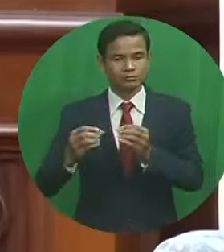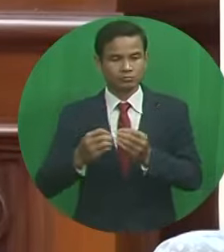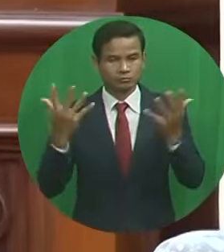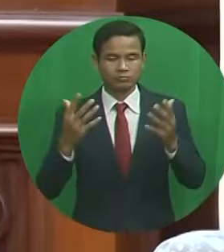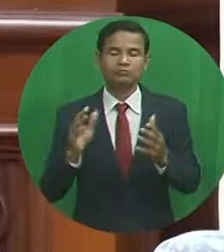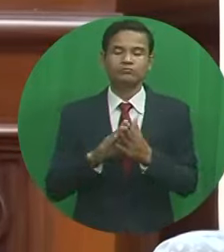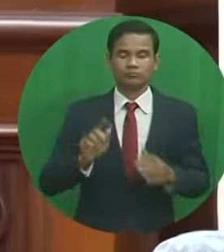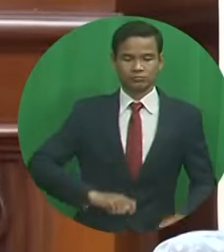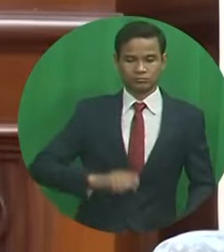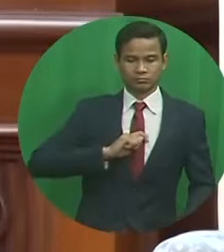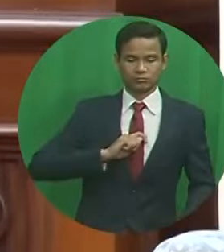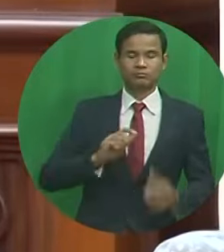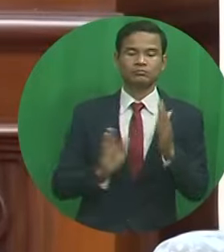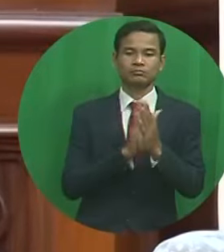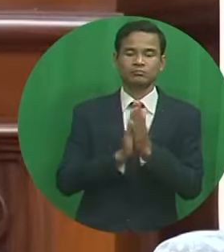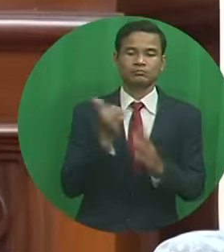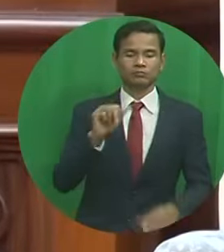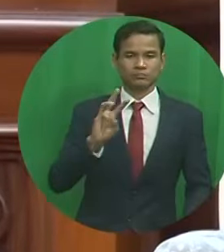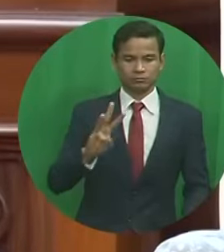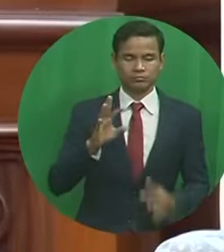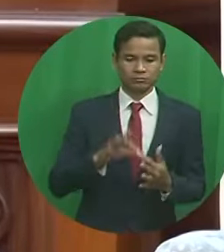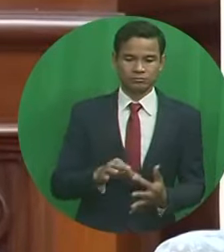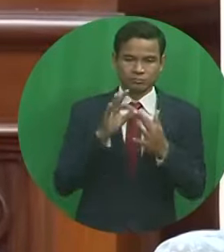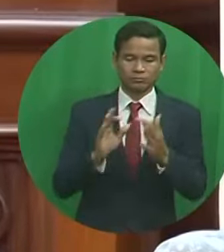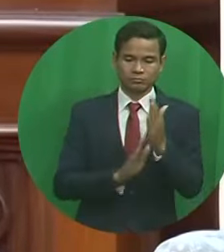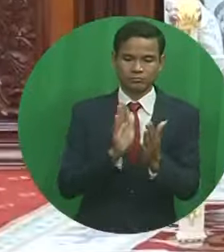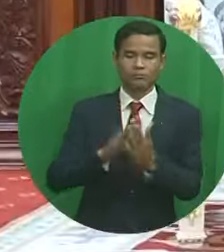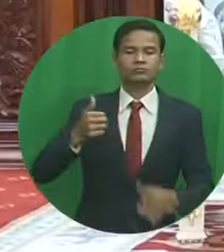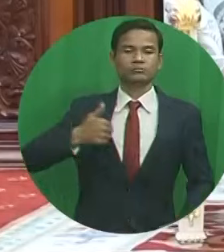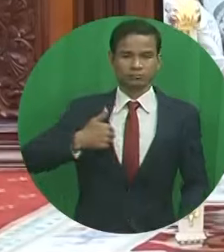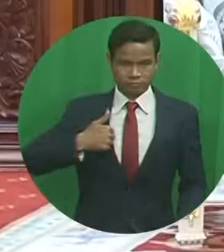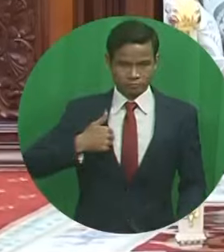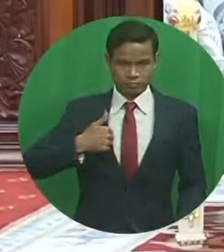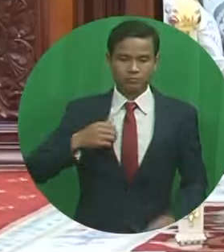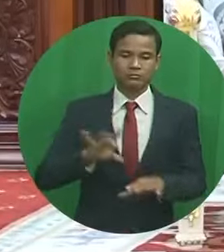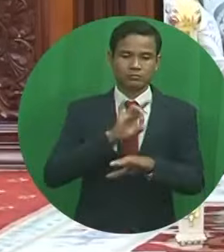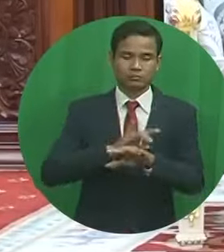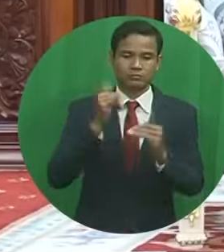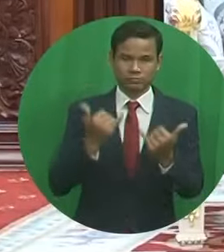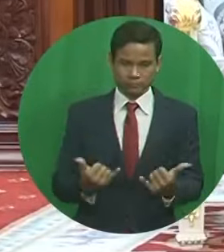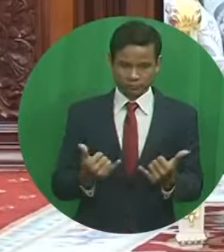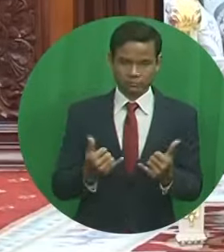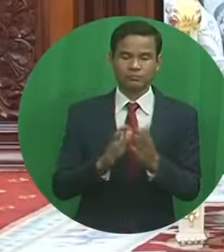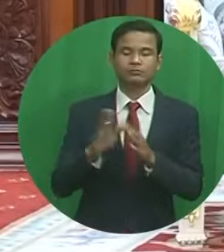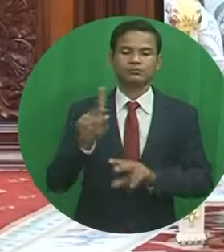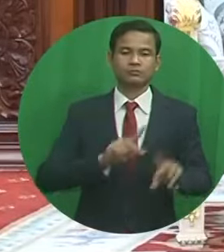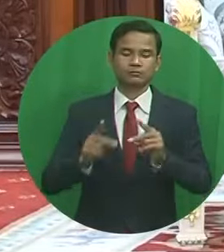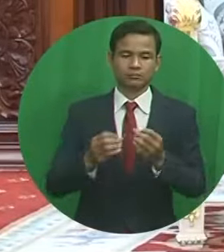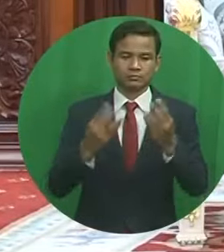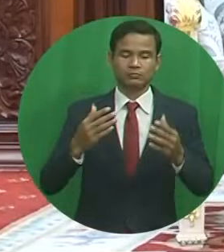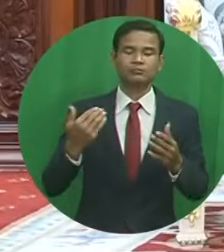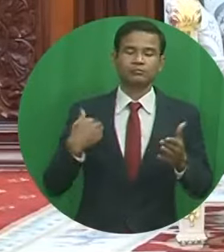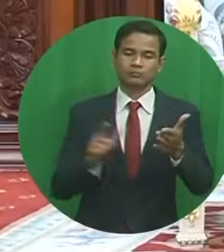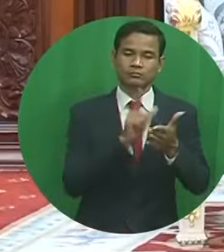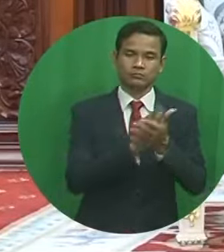បានទៅរស់នៅប្រទេសទី3ជាពិសេសប្រទេសកាណាដានាពេលបច្ចុប្បន្នមានប្រជាពលរដ្ឋខ្មែរសញ្ជាតិកាណា